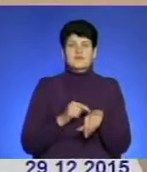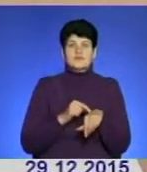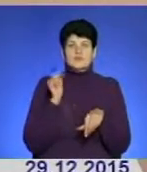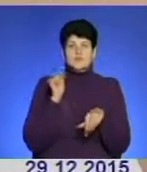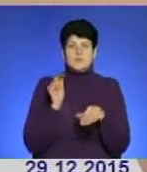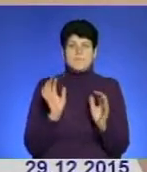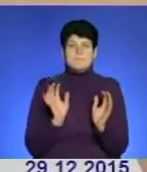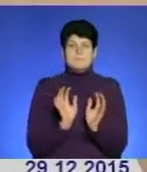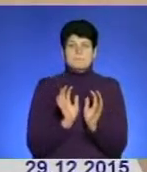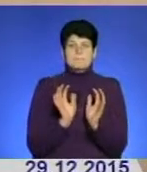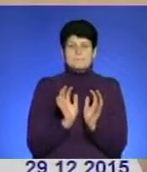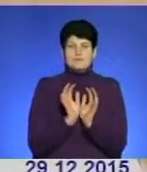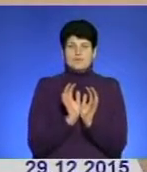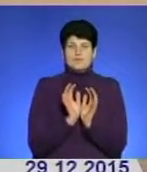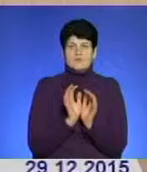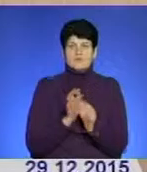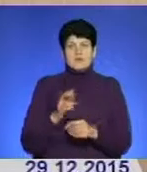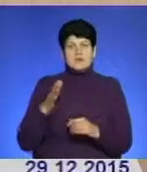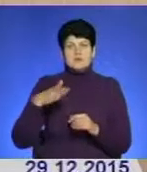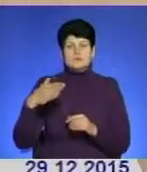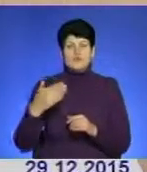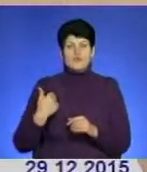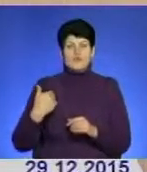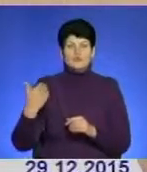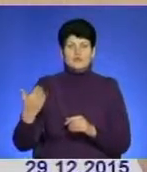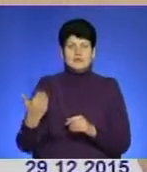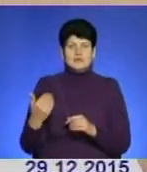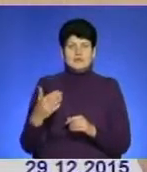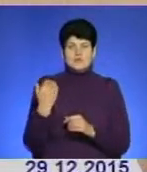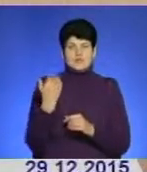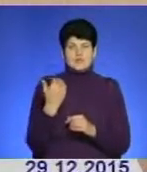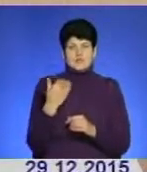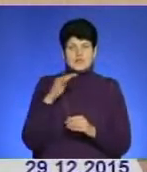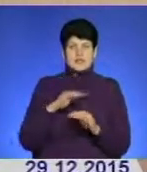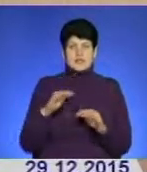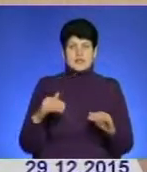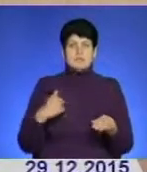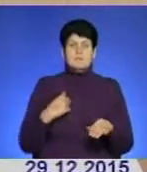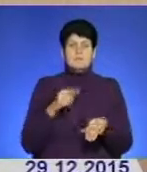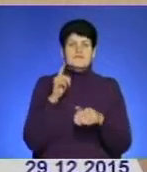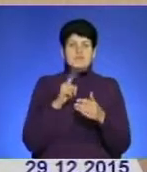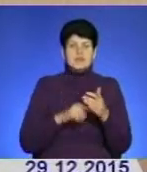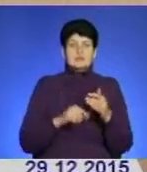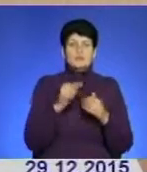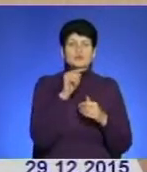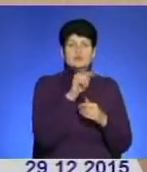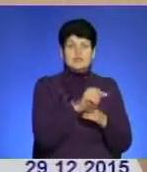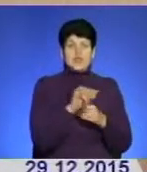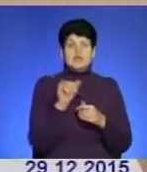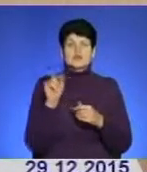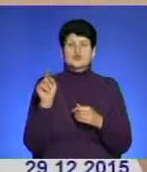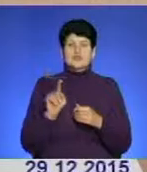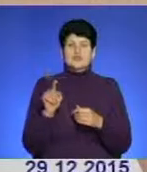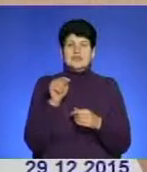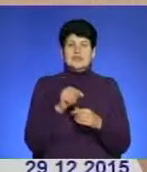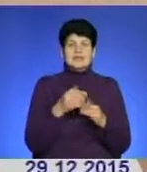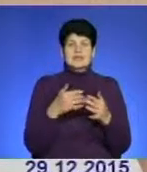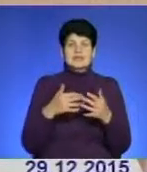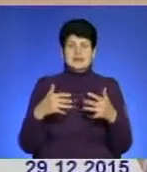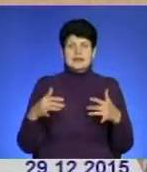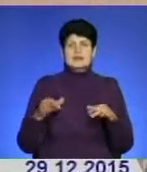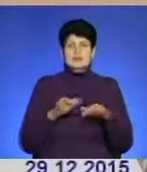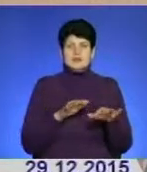піклування з боку нас щодо ваших дітей. І ми віримо в те, що такі речі будуть